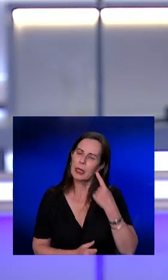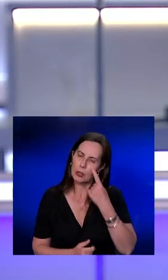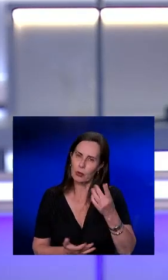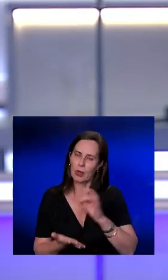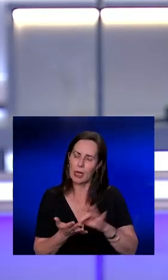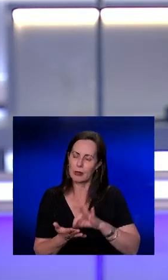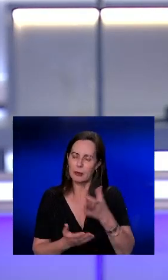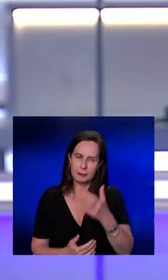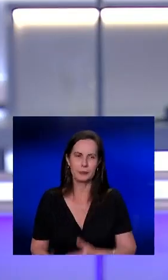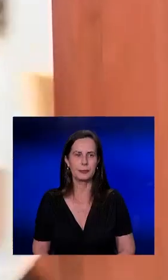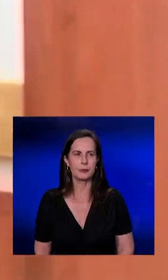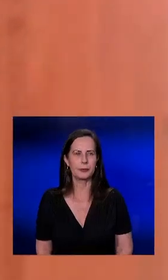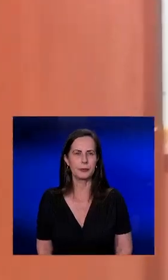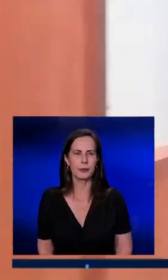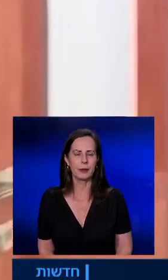פרשניתנו מדווחת.